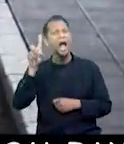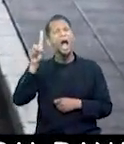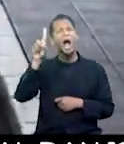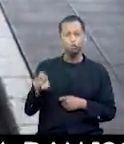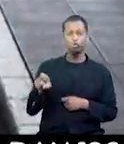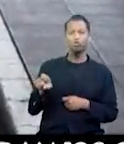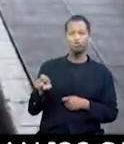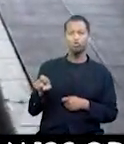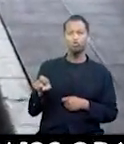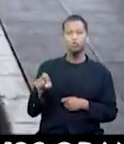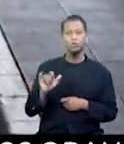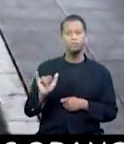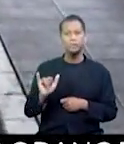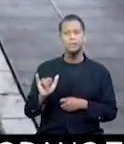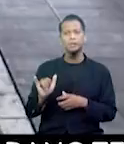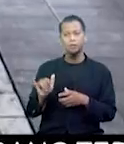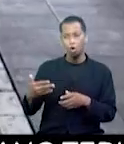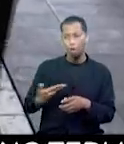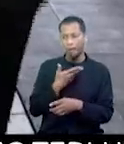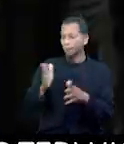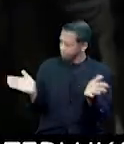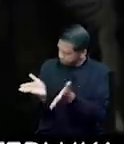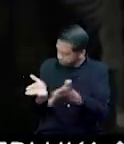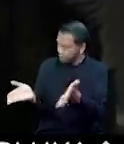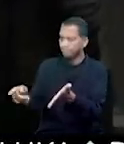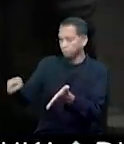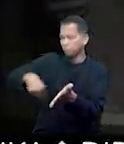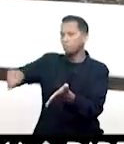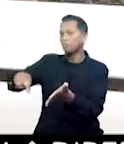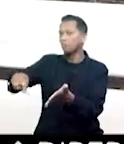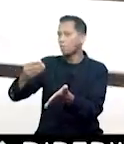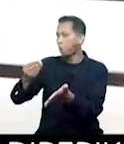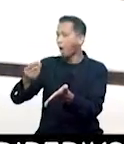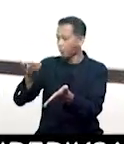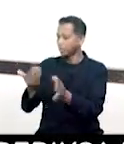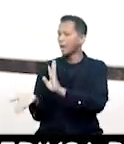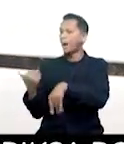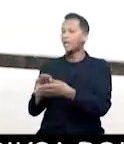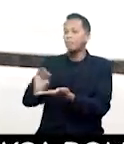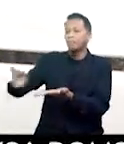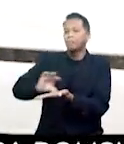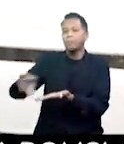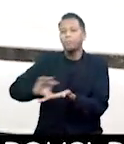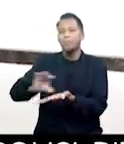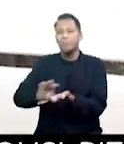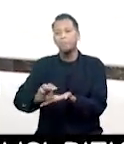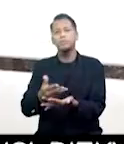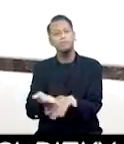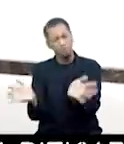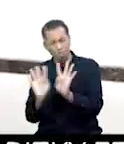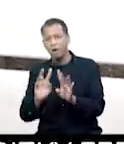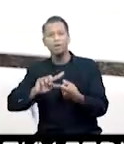ini. Pengadilan, pemerintah punya hati nurani untuk mengembalikan itu ke korban. Teman-teman semuanya masyarakat hindari